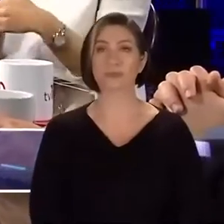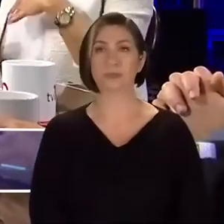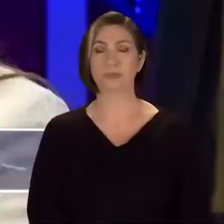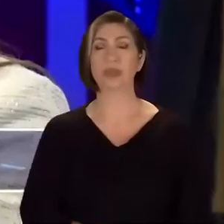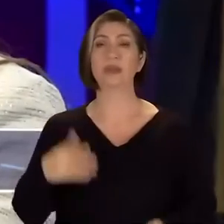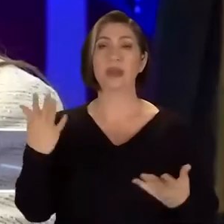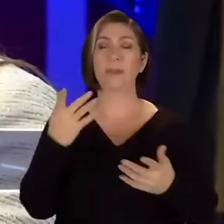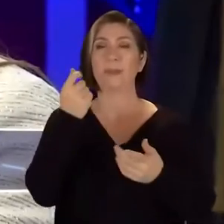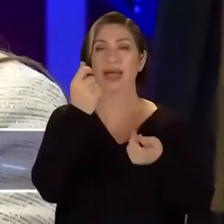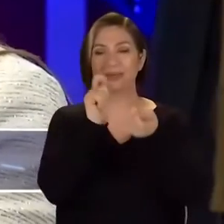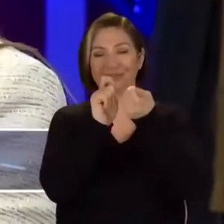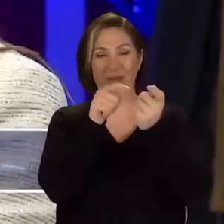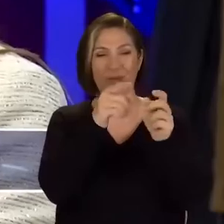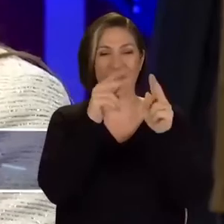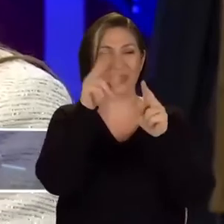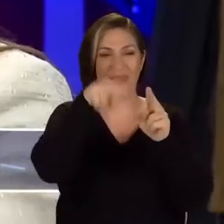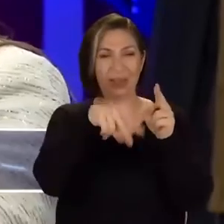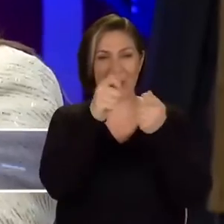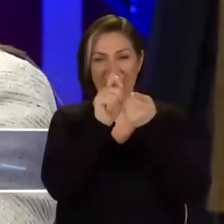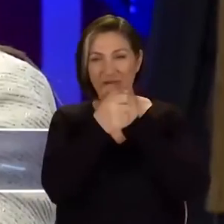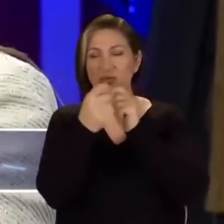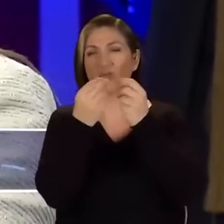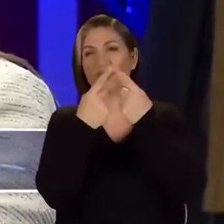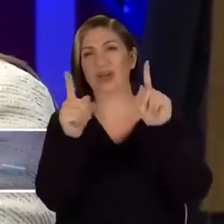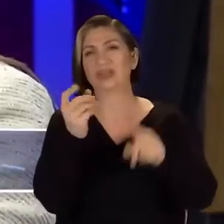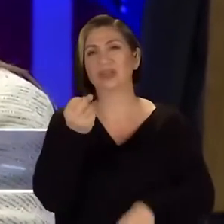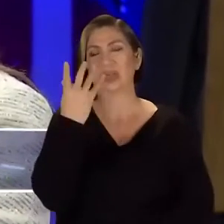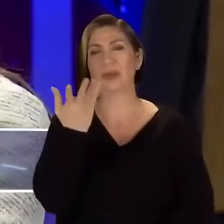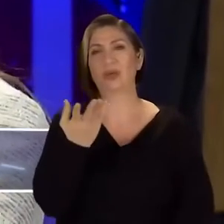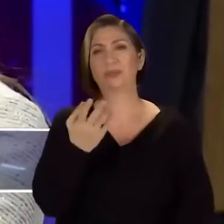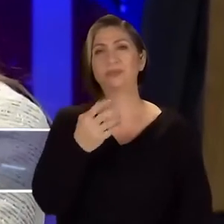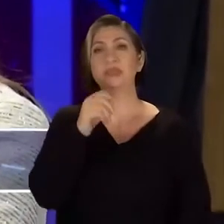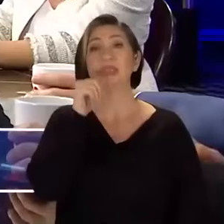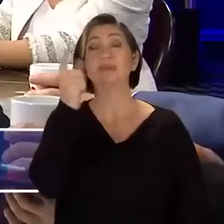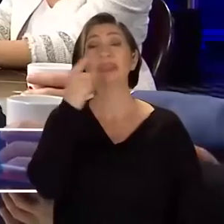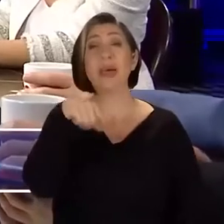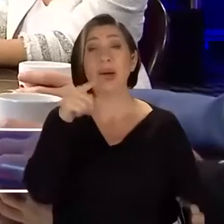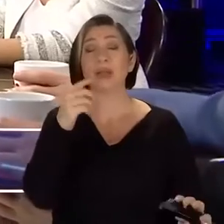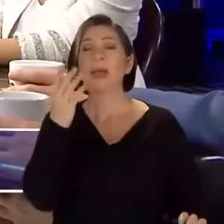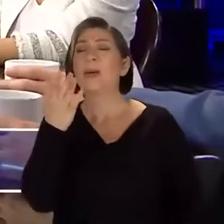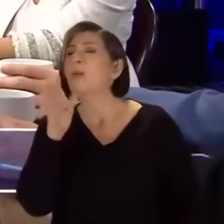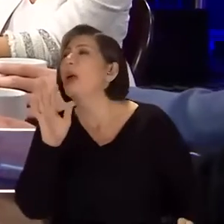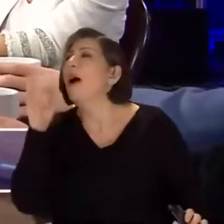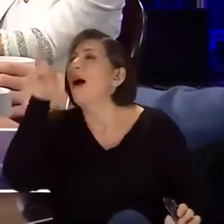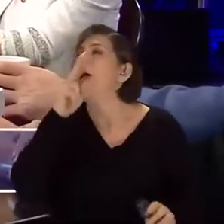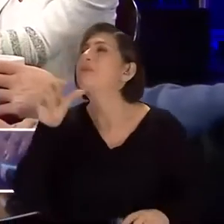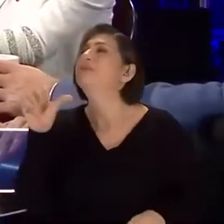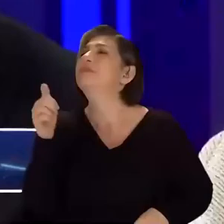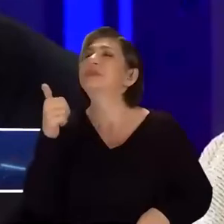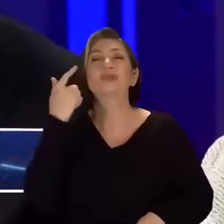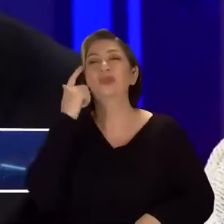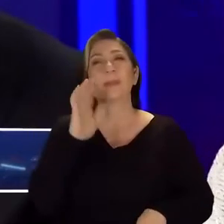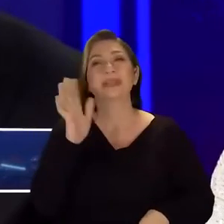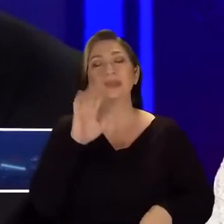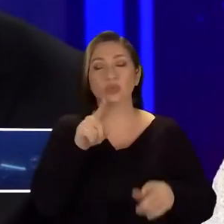tabii ki de bunu paraya vurduğunuz zaman da Bitcoin'le de çok farklı bir katma tabii değer geliyor dünyaya. Hiçbir zaman toz pembe bir tablo çizemeyiz. Yani bu